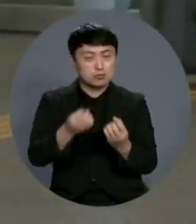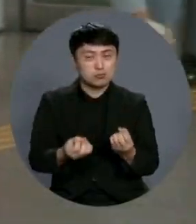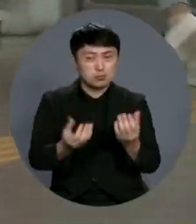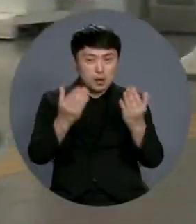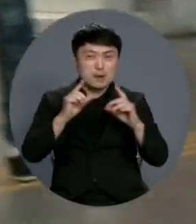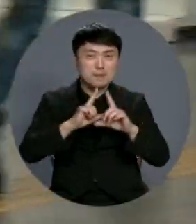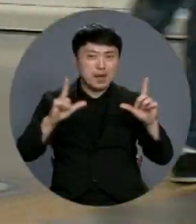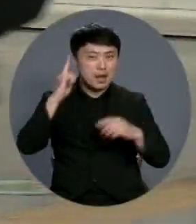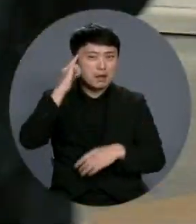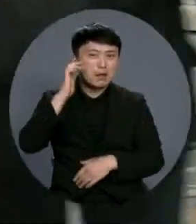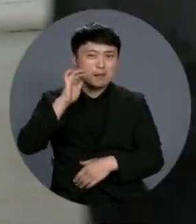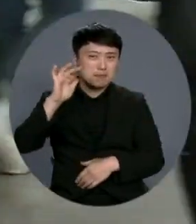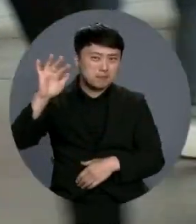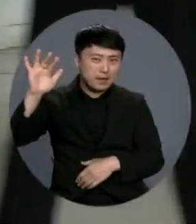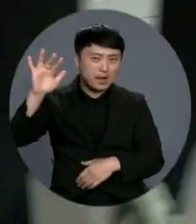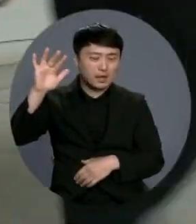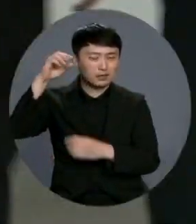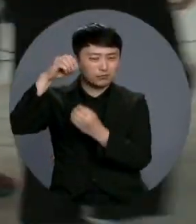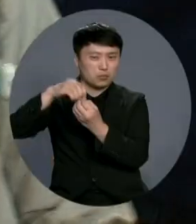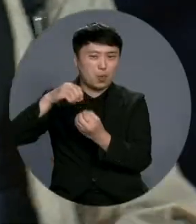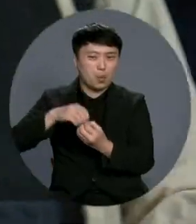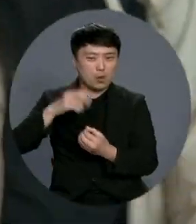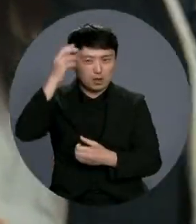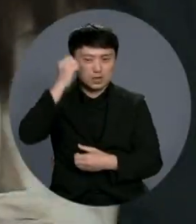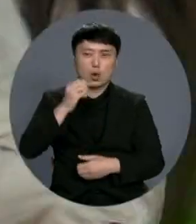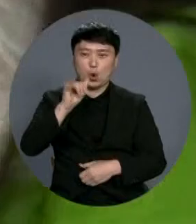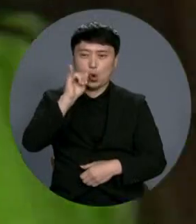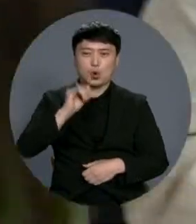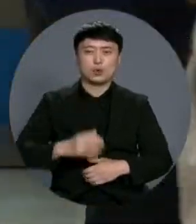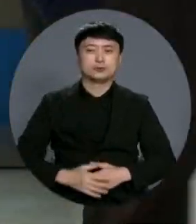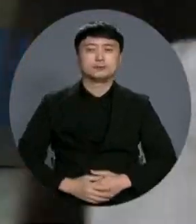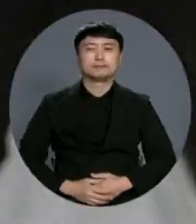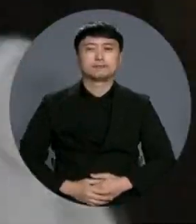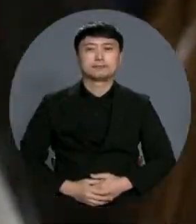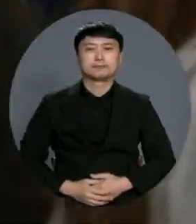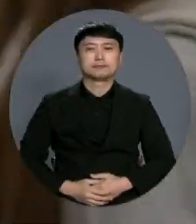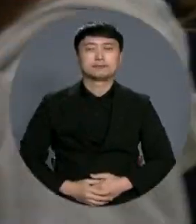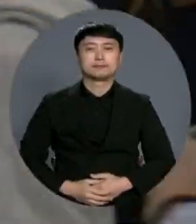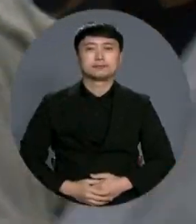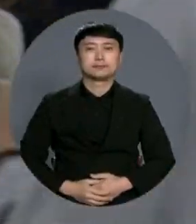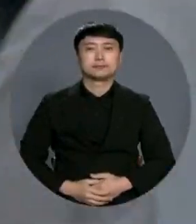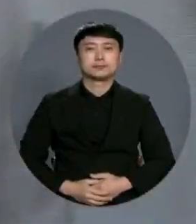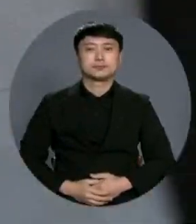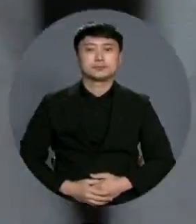여전히 명절이라는 전통으로 남아 있습니다. MBC 뉴스 김철우입니다.